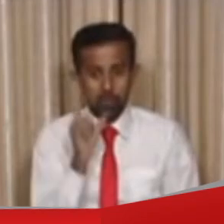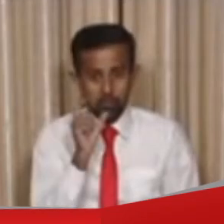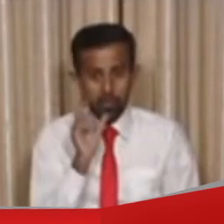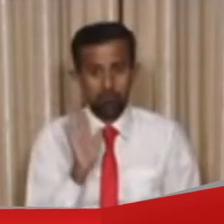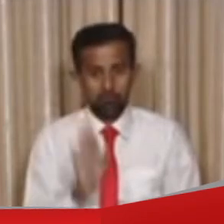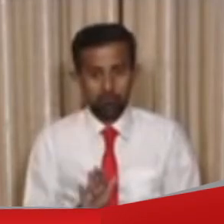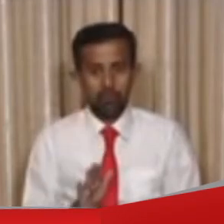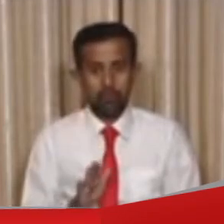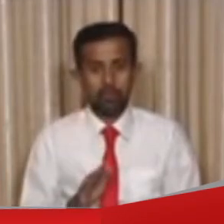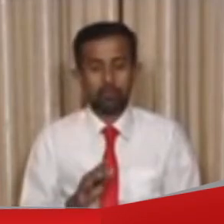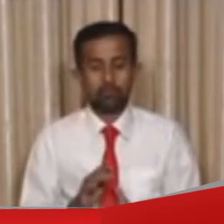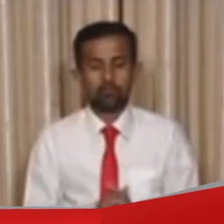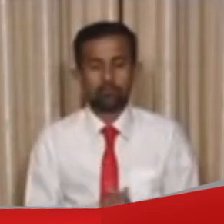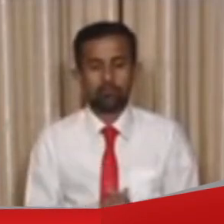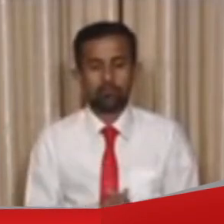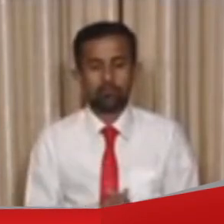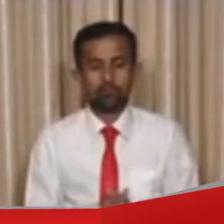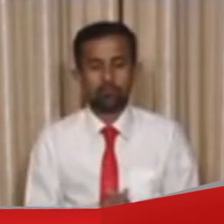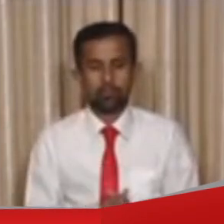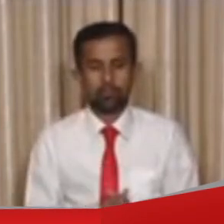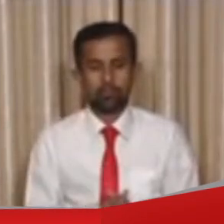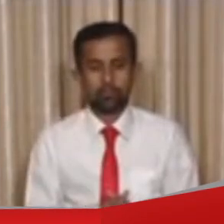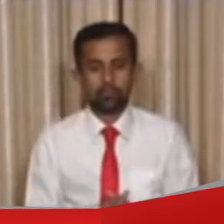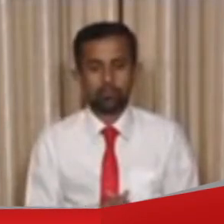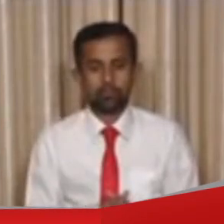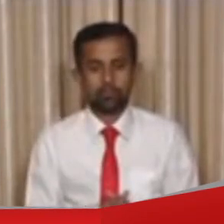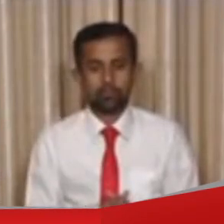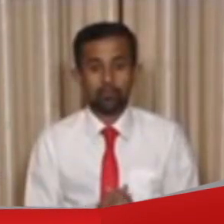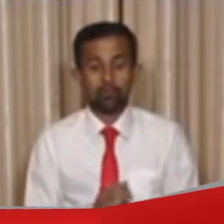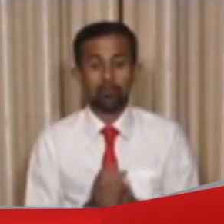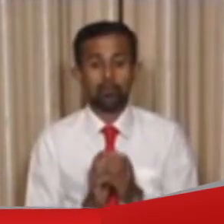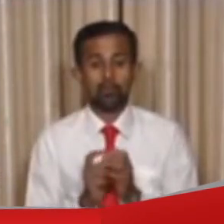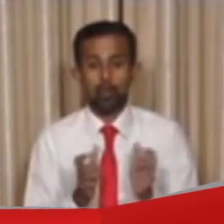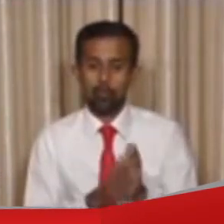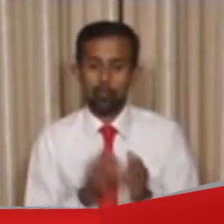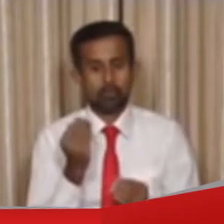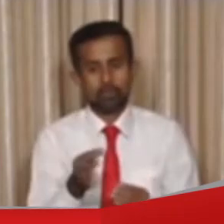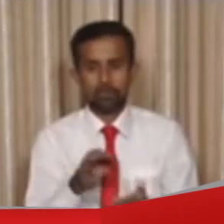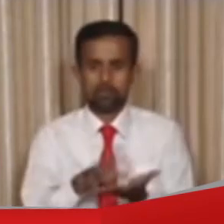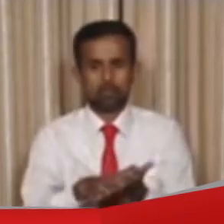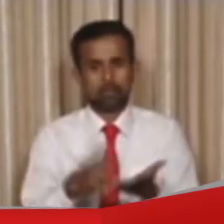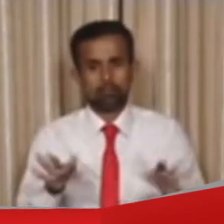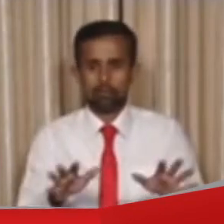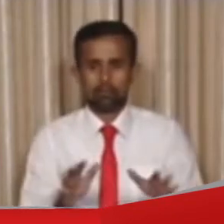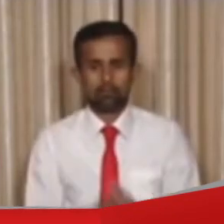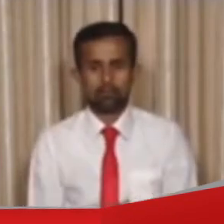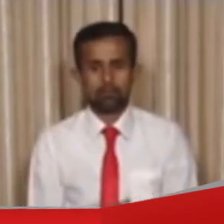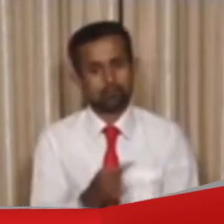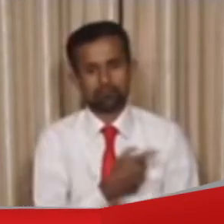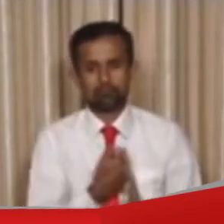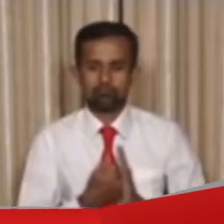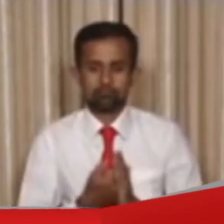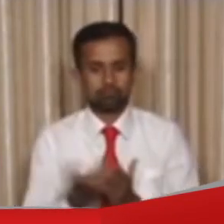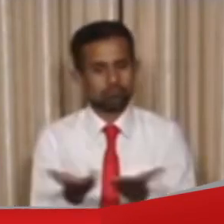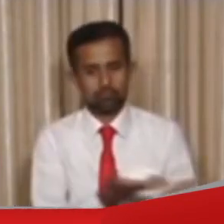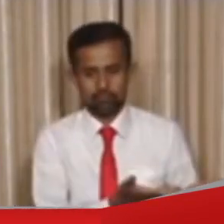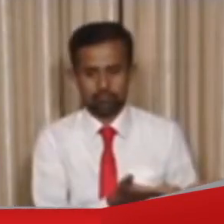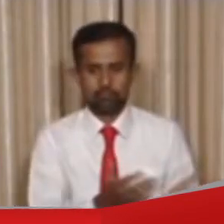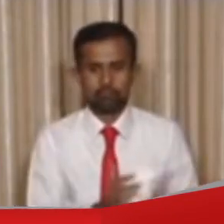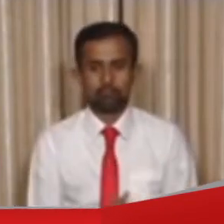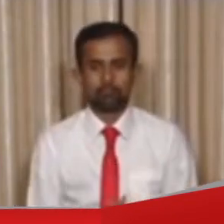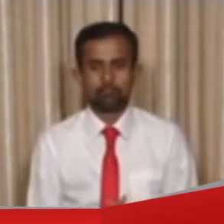තමයි වාර්තා. මොකද ඒ අනුව වරප්‍රසාද කමිටිය යොමු කළා, තීරණයක් දීලා තියෙනවා. කරුණාකරලා ඒකට ගරු කළා.